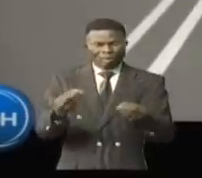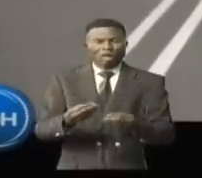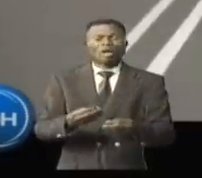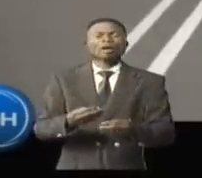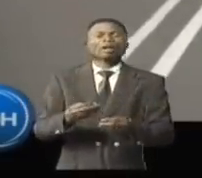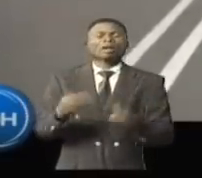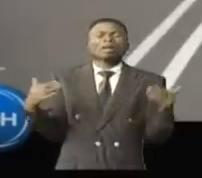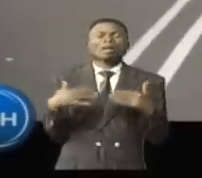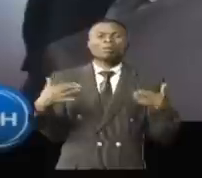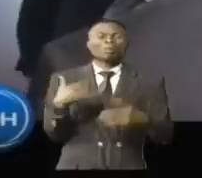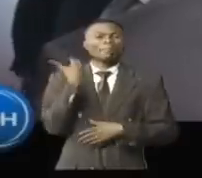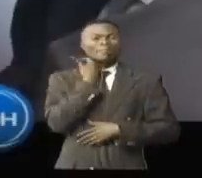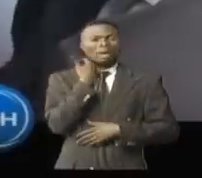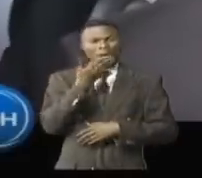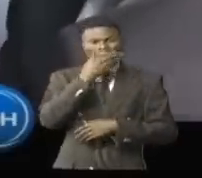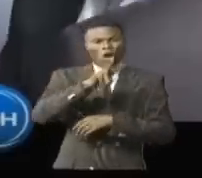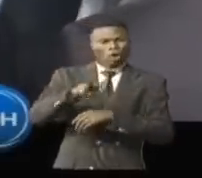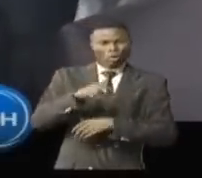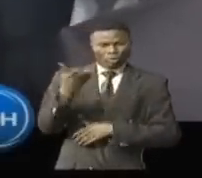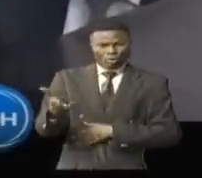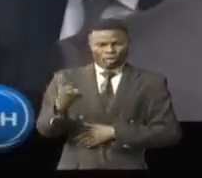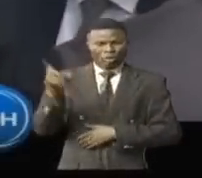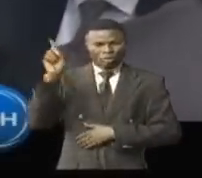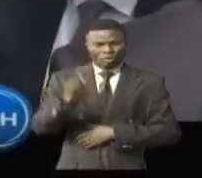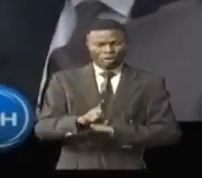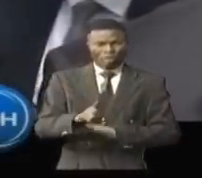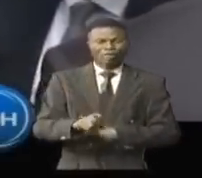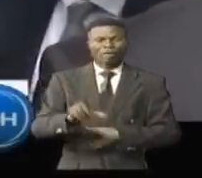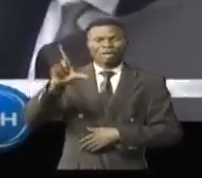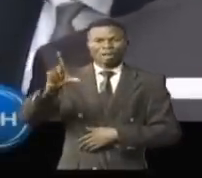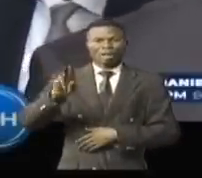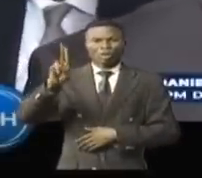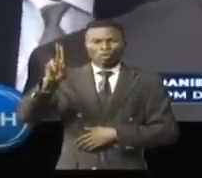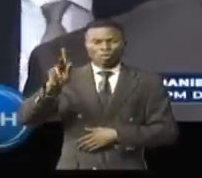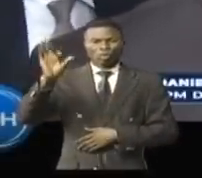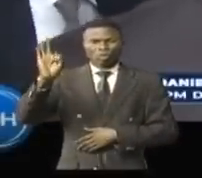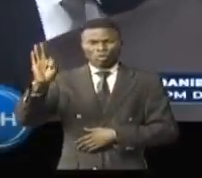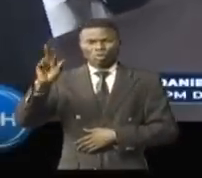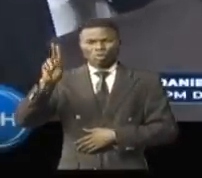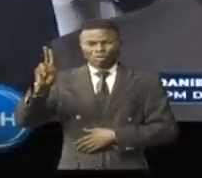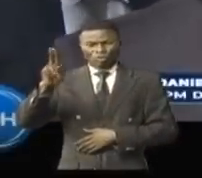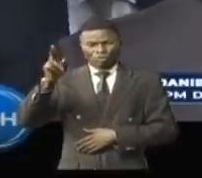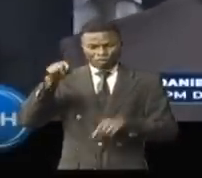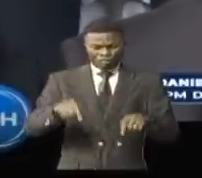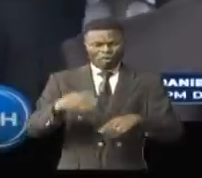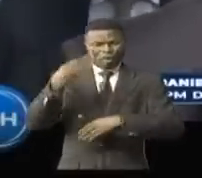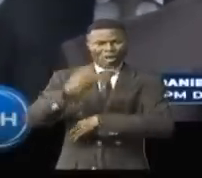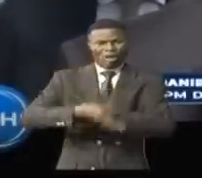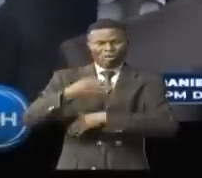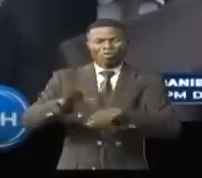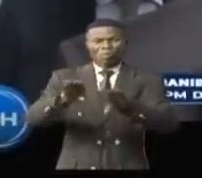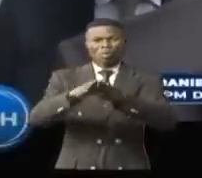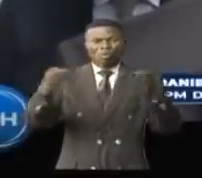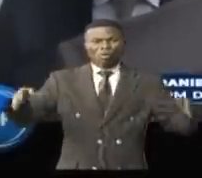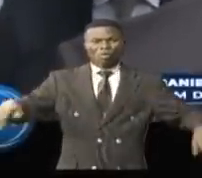du coronavirus. Je viens à Loufou pour la réouverture de la frontière